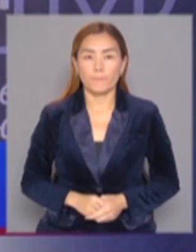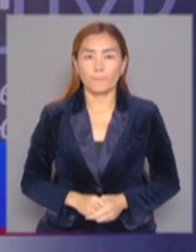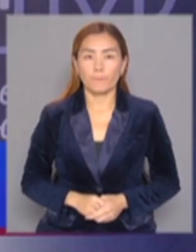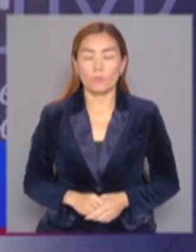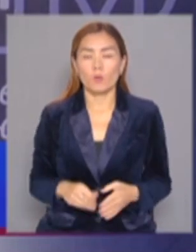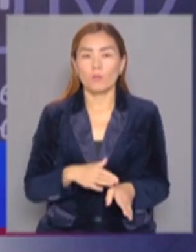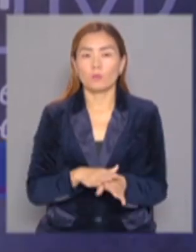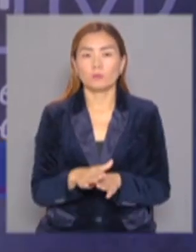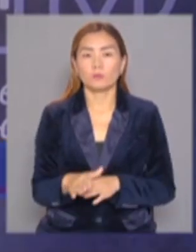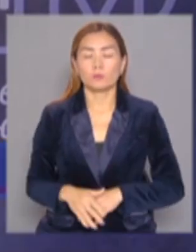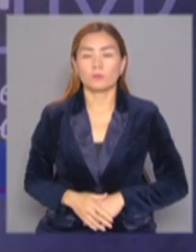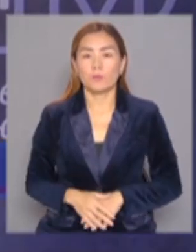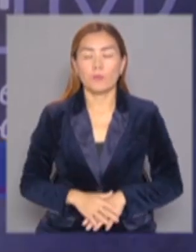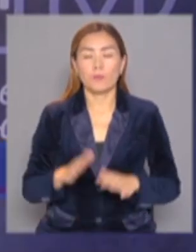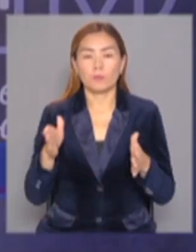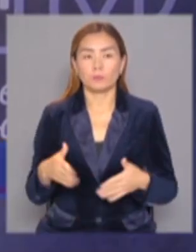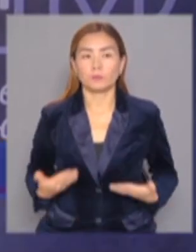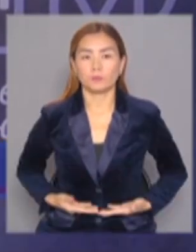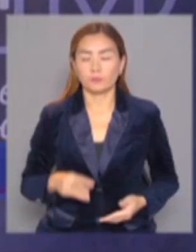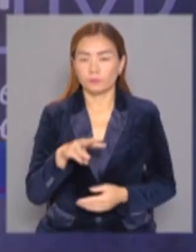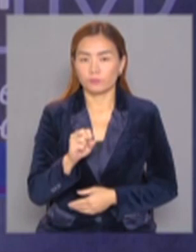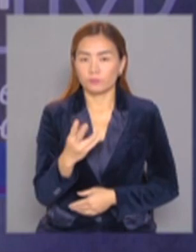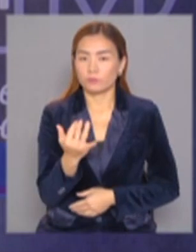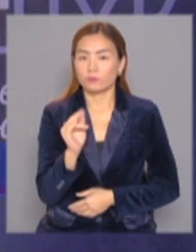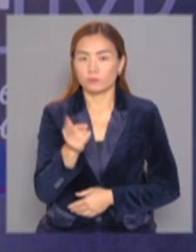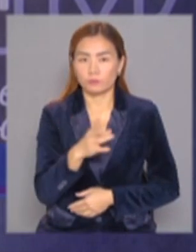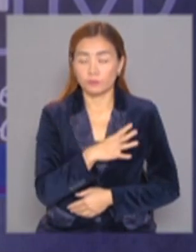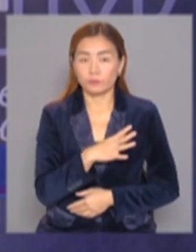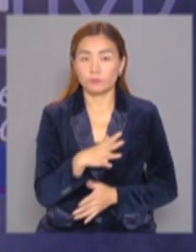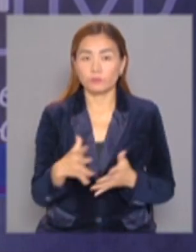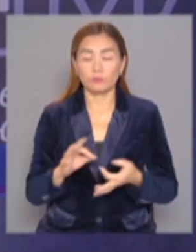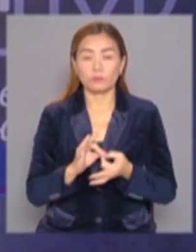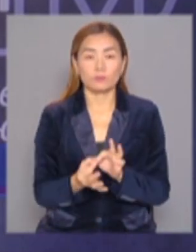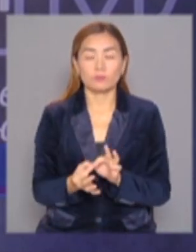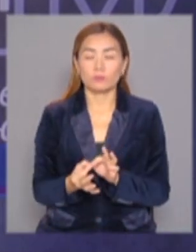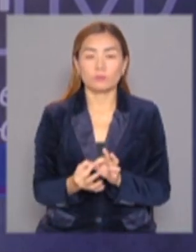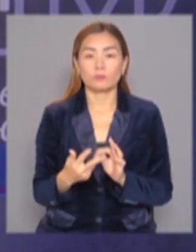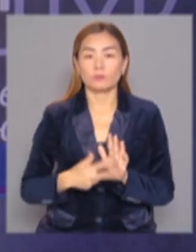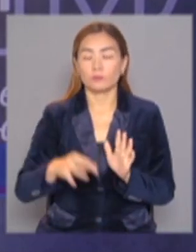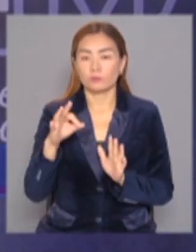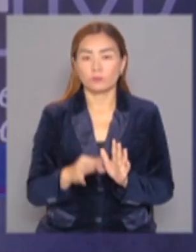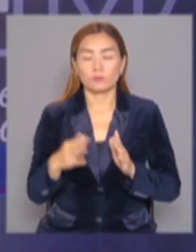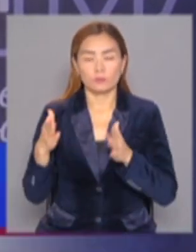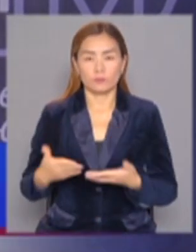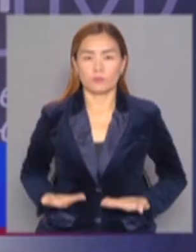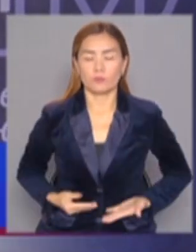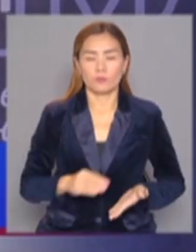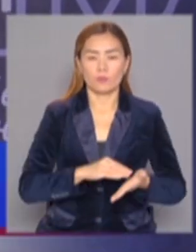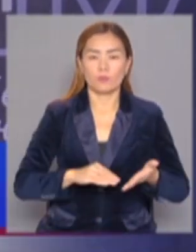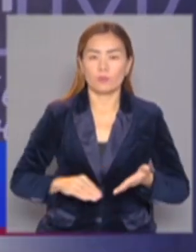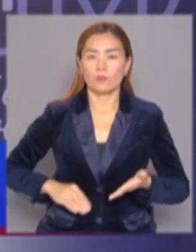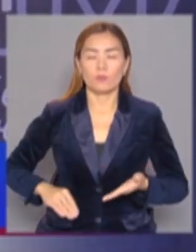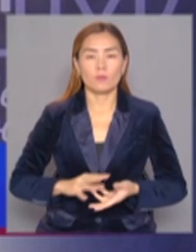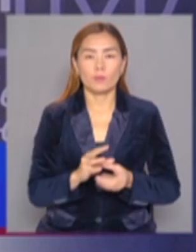полная биография Маншук Мамедовой. Наиболее полная, потому что точка в этом вопросе еще не